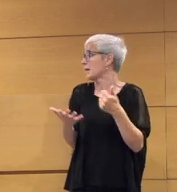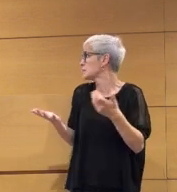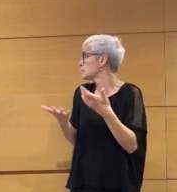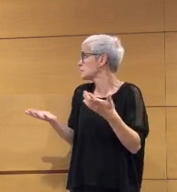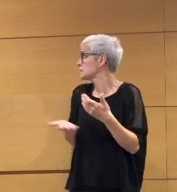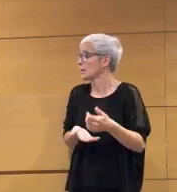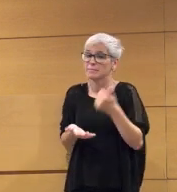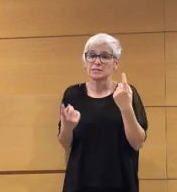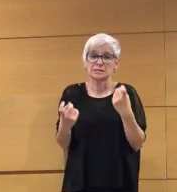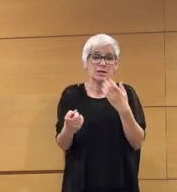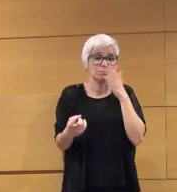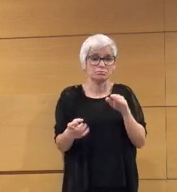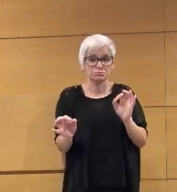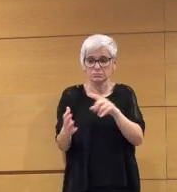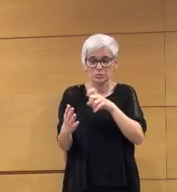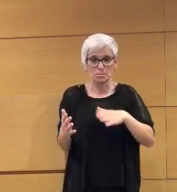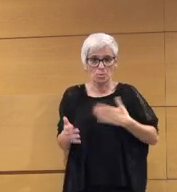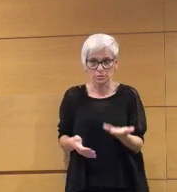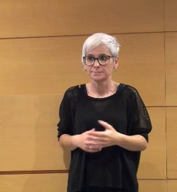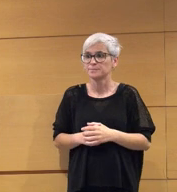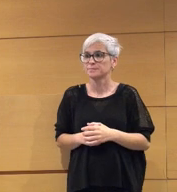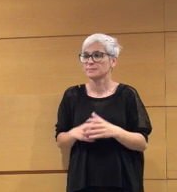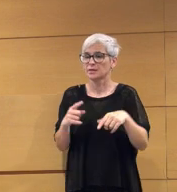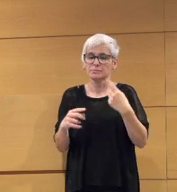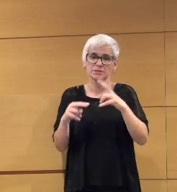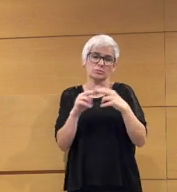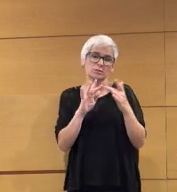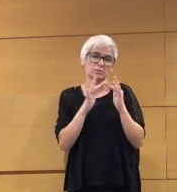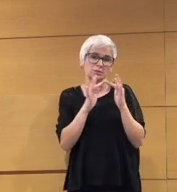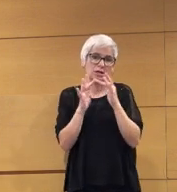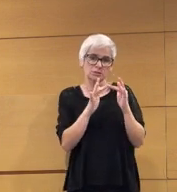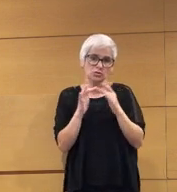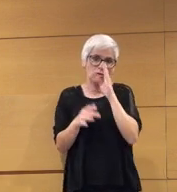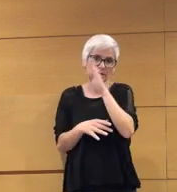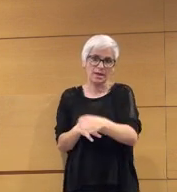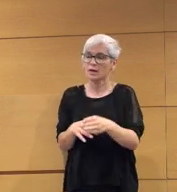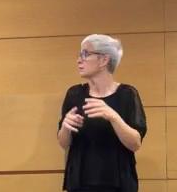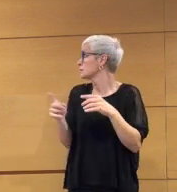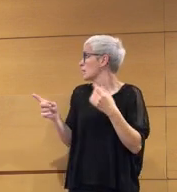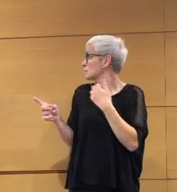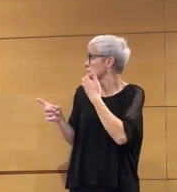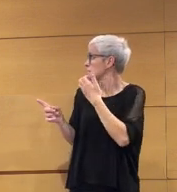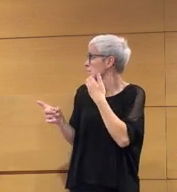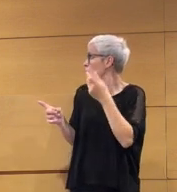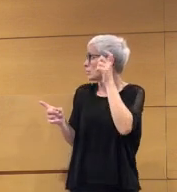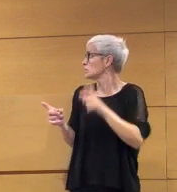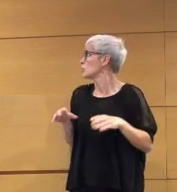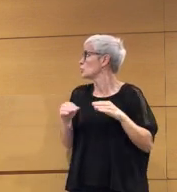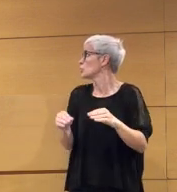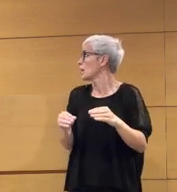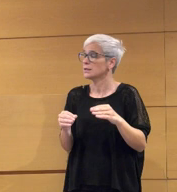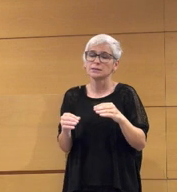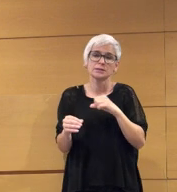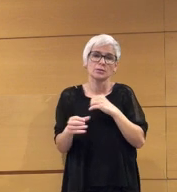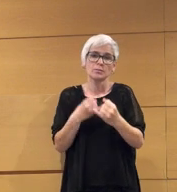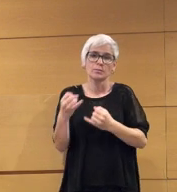l'opció que necessiti, i connexió, interacció directa, ajudes. Si un usuari té un problema, no sé com us